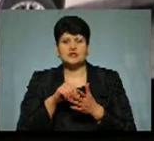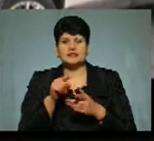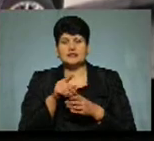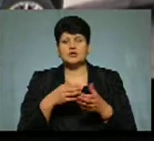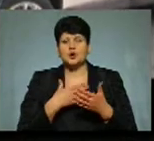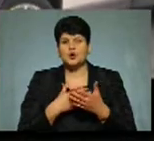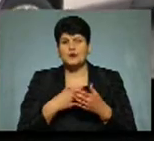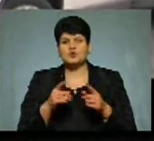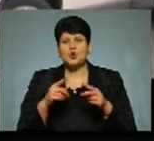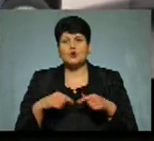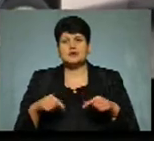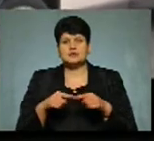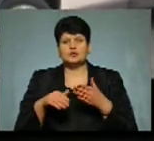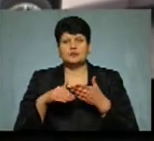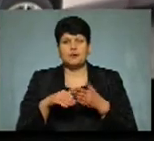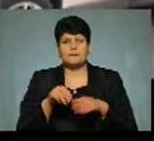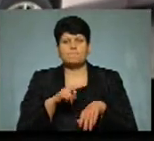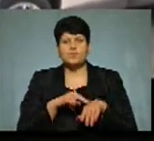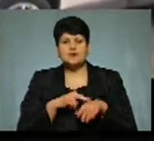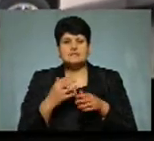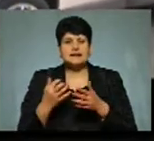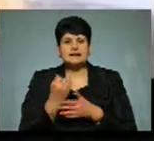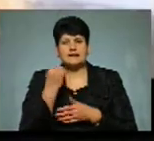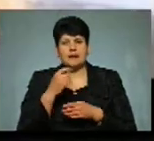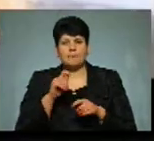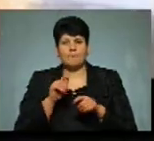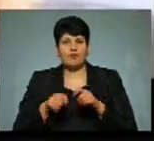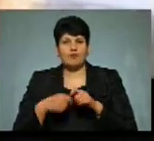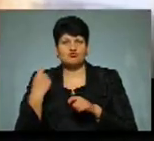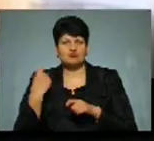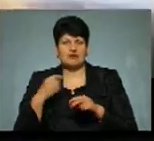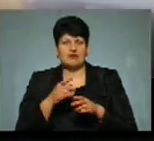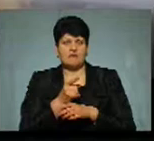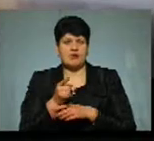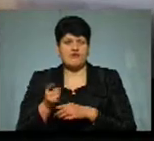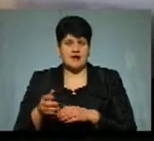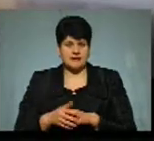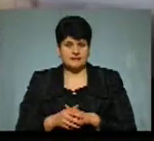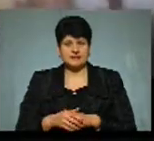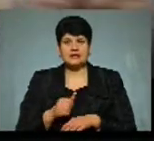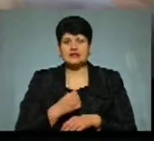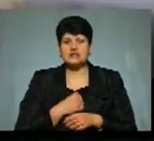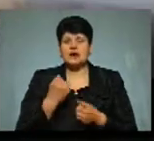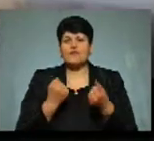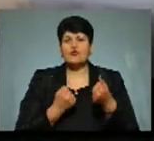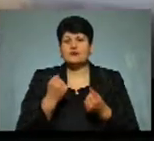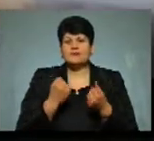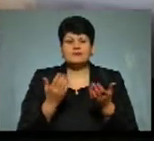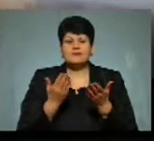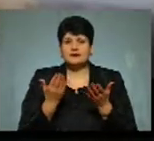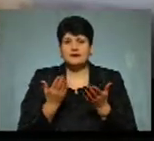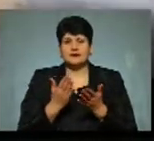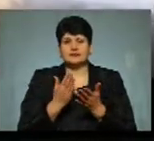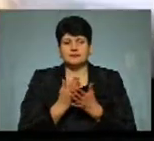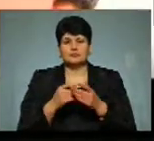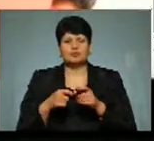громадської організації допомагають поліції виявити порушників паркування. На жаль, водії, які йдуть на ці